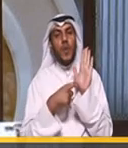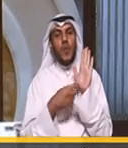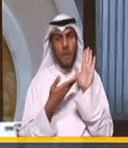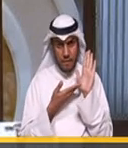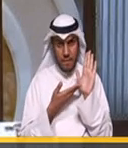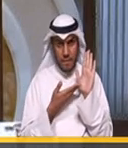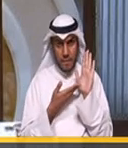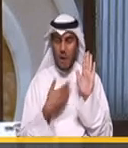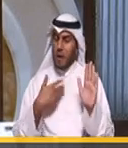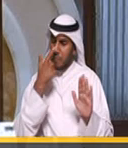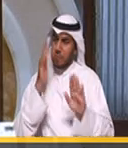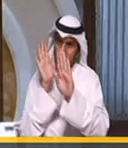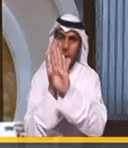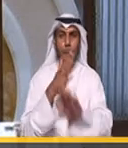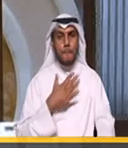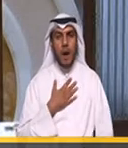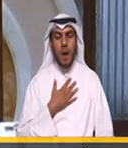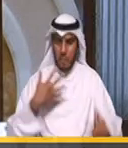طبقته، ونحن